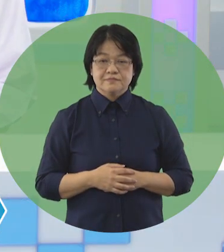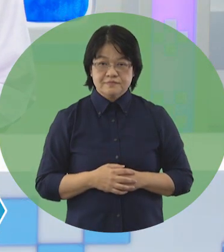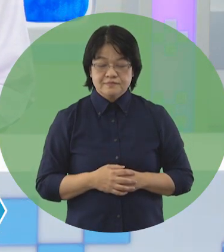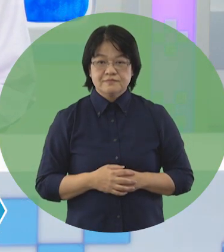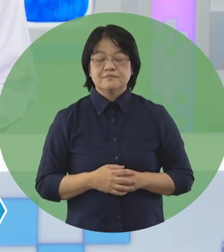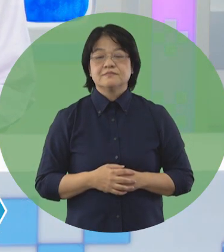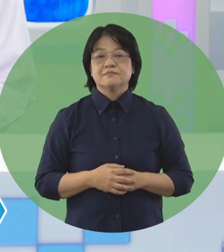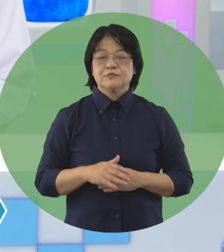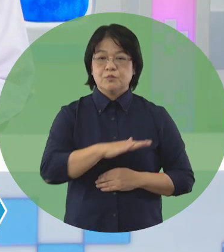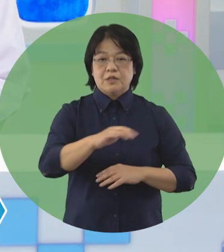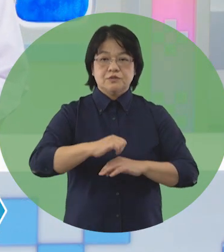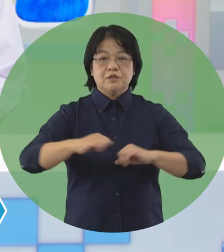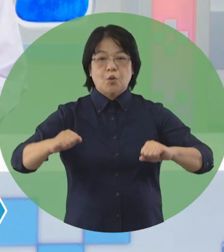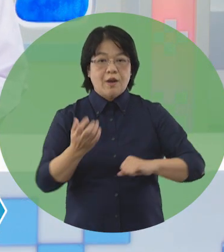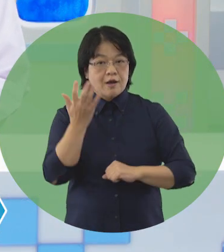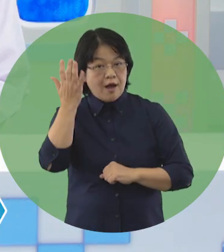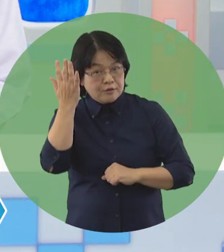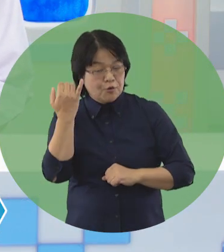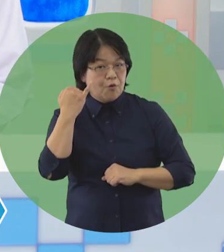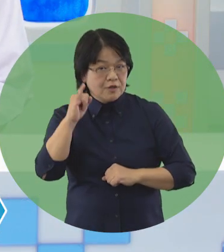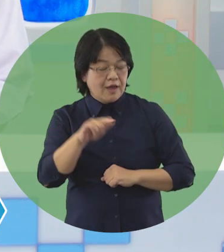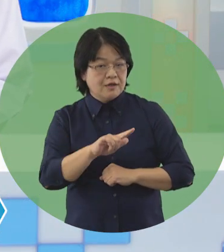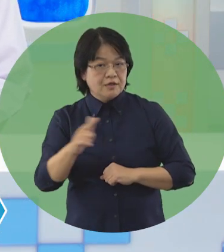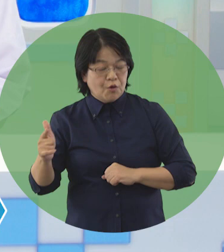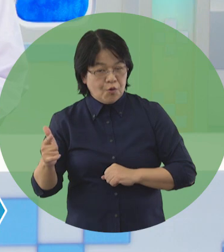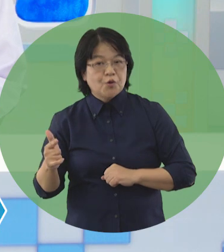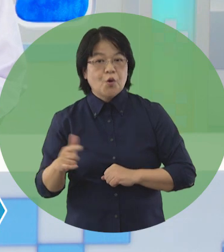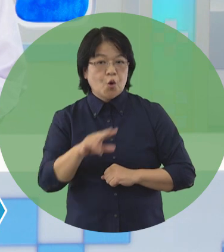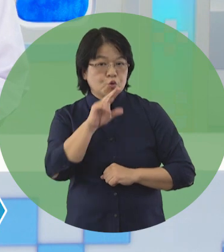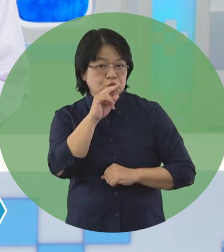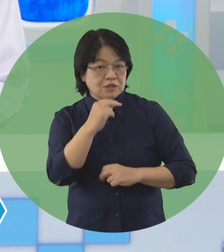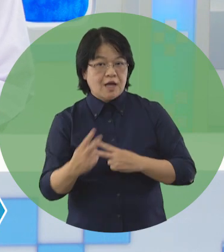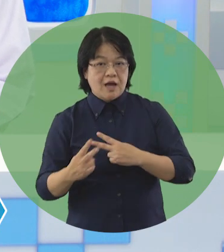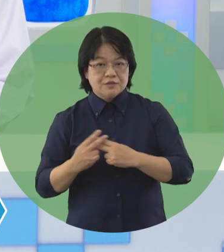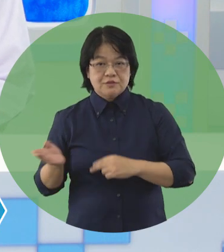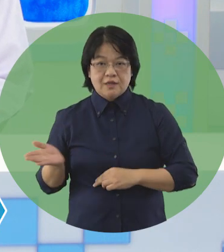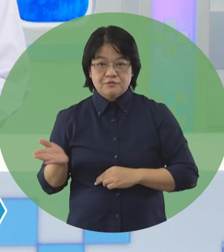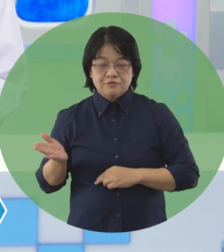番組の感想などツイッターのハッシュタグうまんちゅ広場で